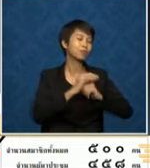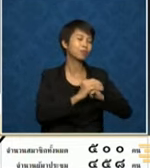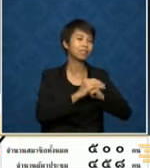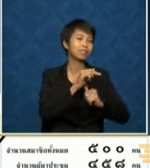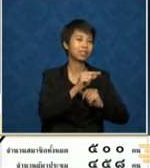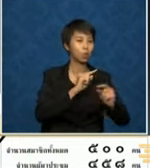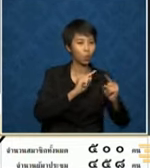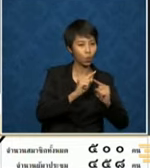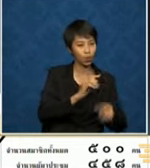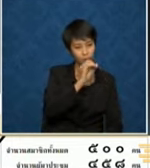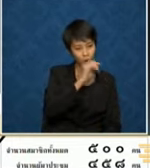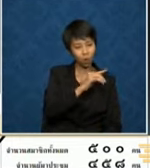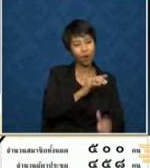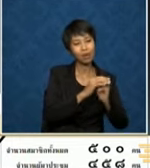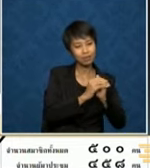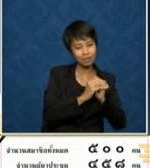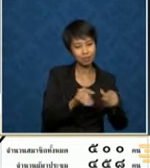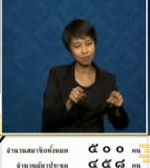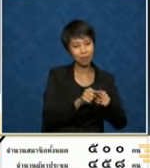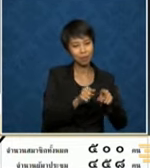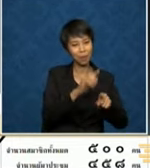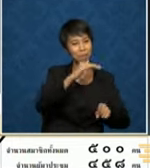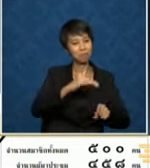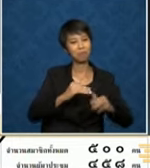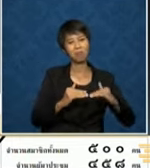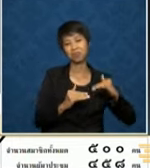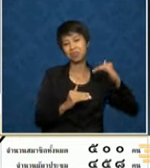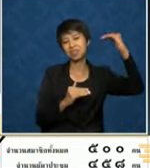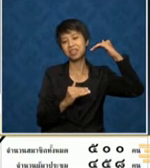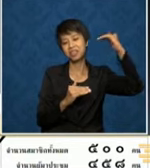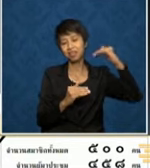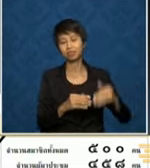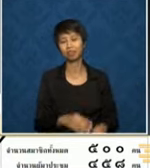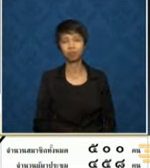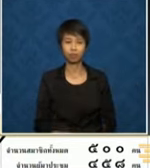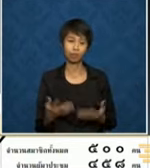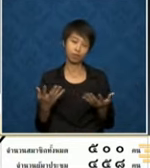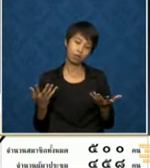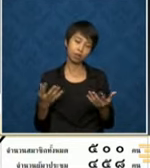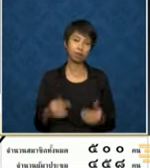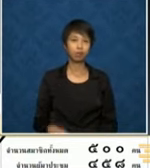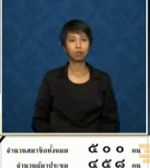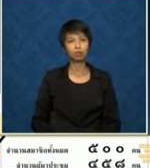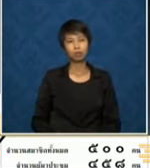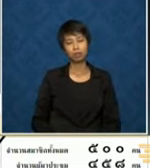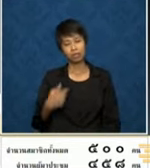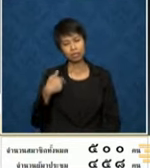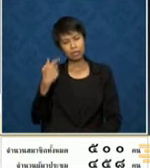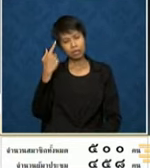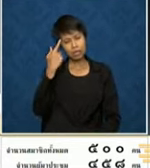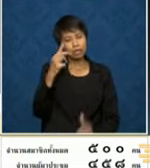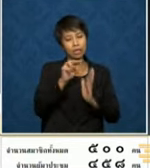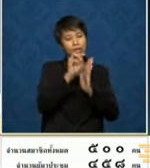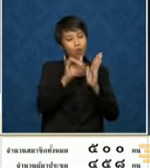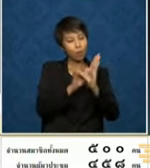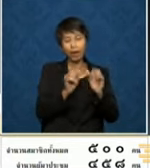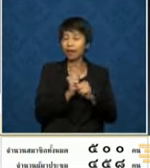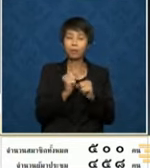ท่านมองประเทศจีนเนี่ยเหมือนเป็นบิ๊กบราเธอร์นะคะหรือว่าตัวเฮียนะคะเราก็เลยไม่รู้ว่าท่านเนี่ยจะมีนโยบายอย่าง